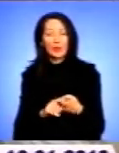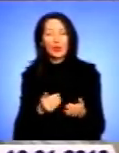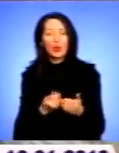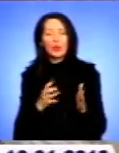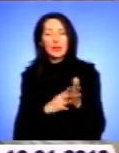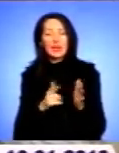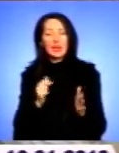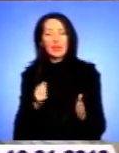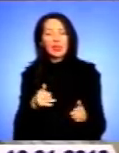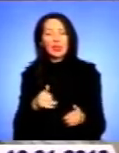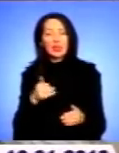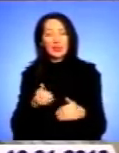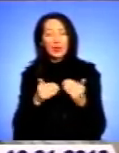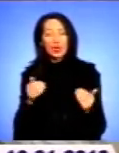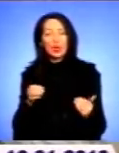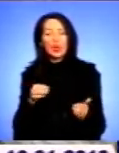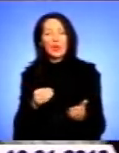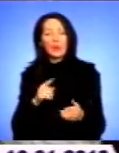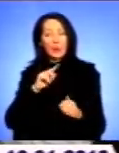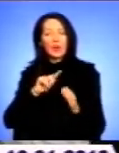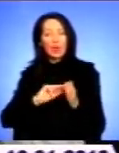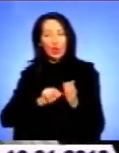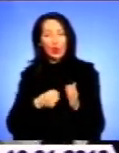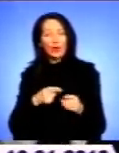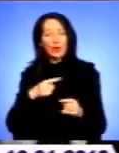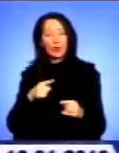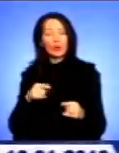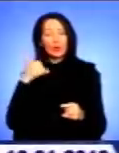тариф на довідку про номер телефону іншому населеному пункті.